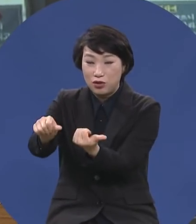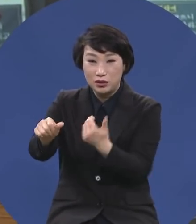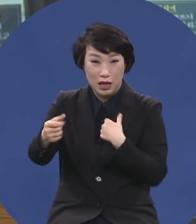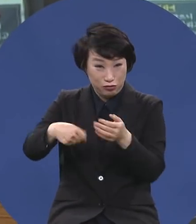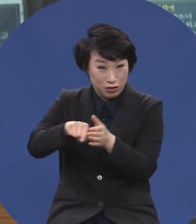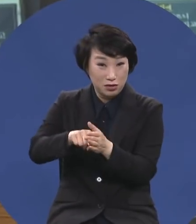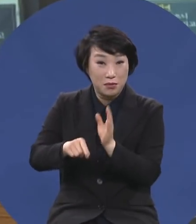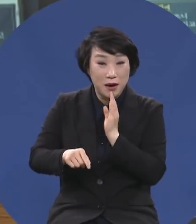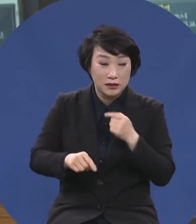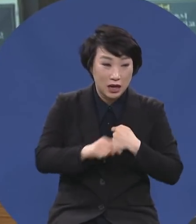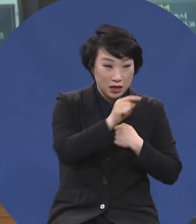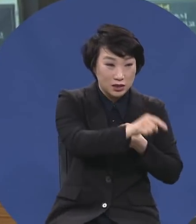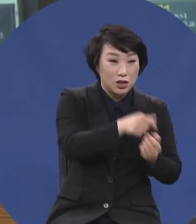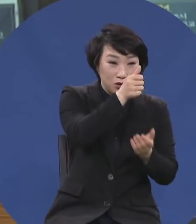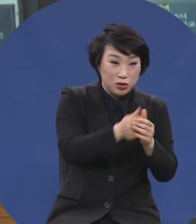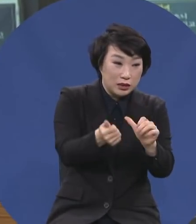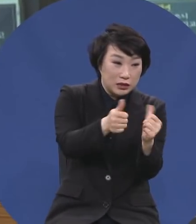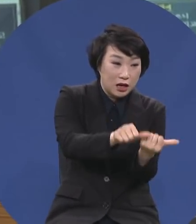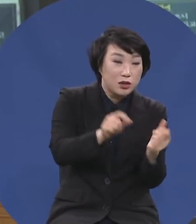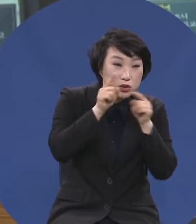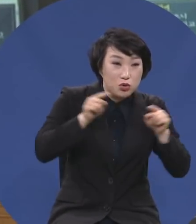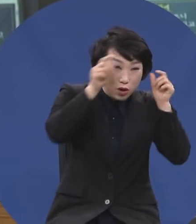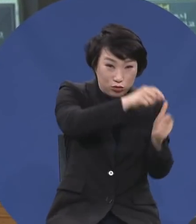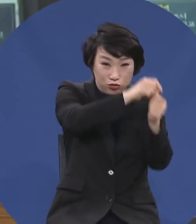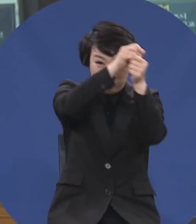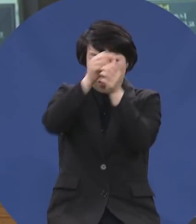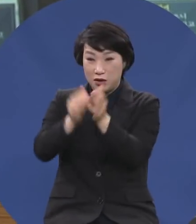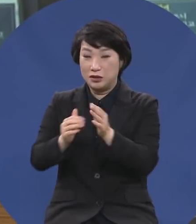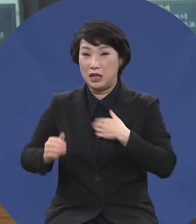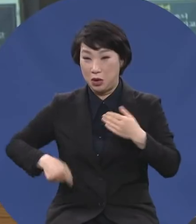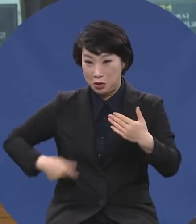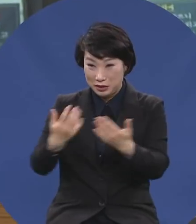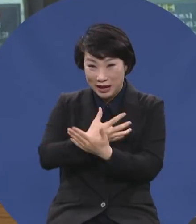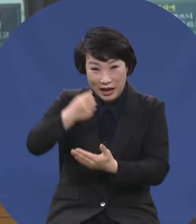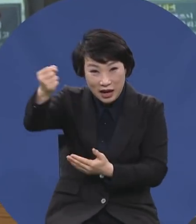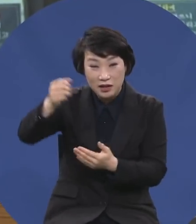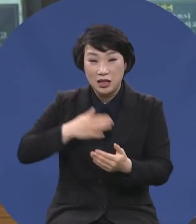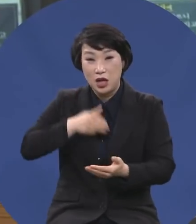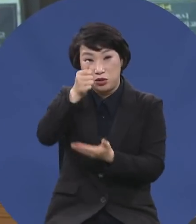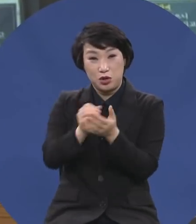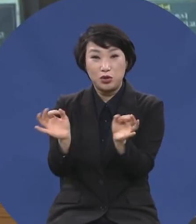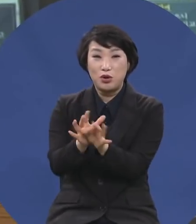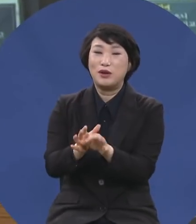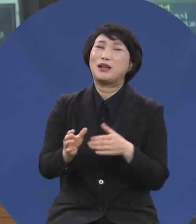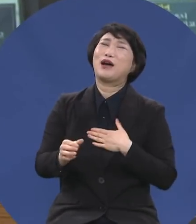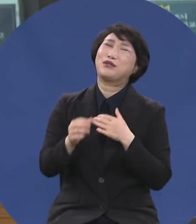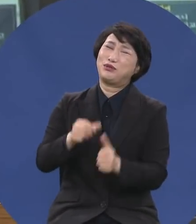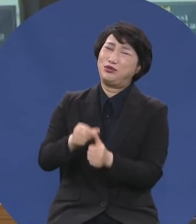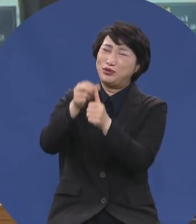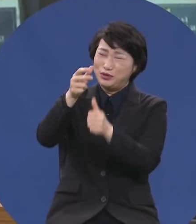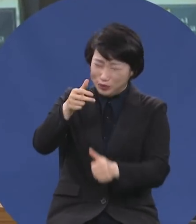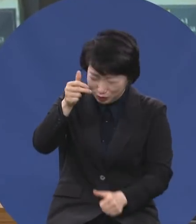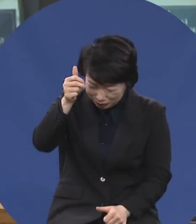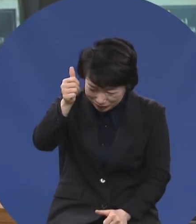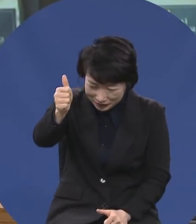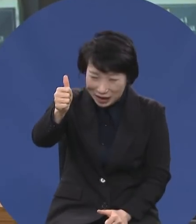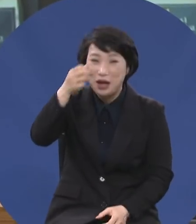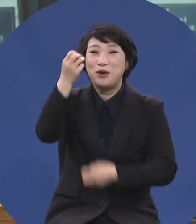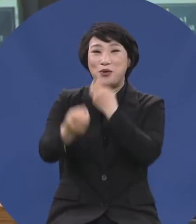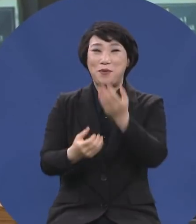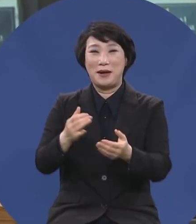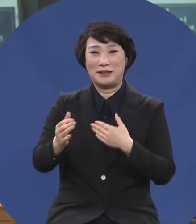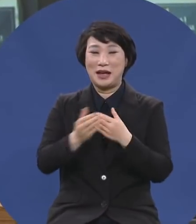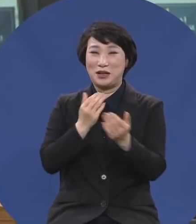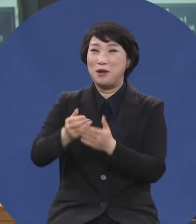나를 죄와 사망과 지옥에서 구원하시고 내 회개를 받으셔서 속죄하신 나의 구주입니다.